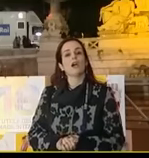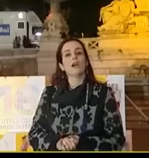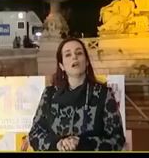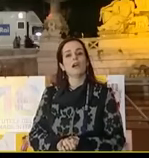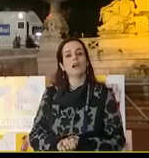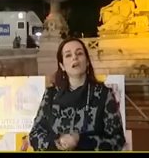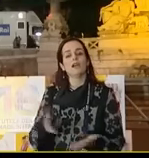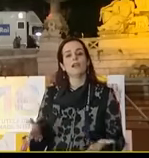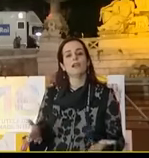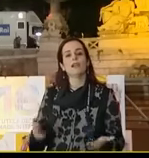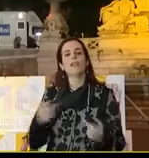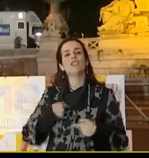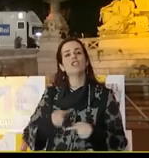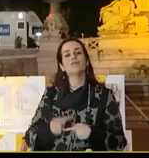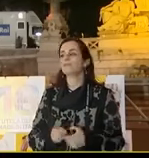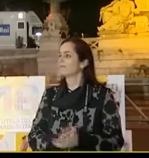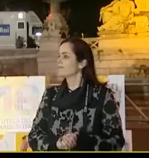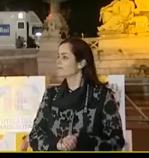E sono un ex